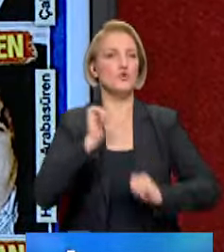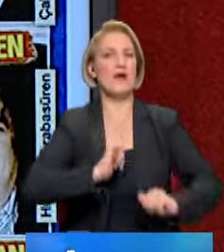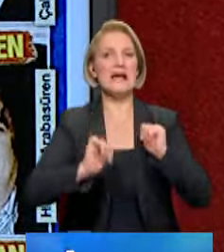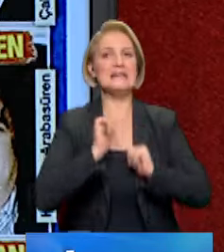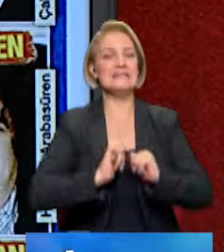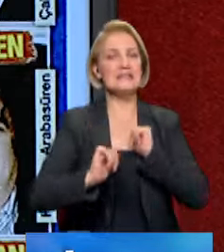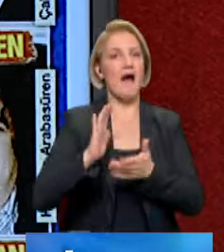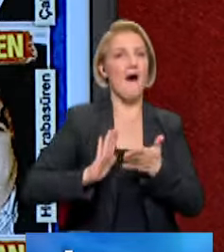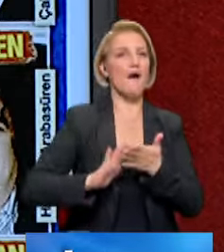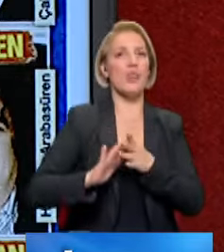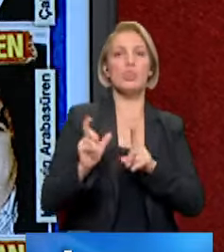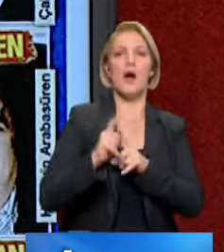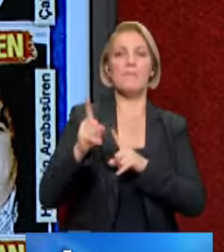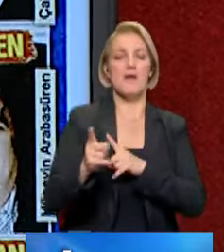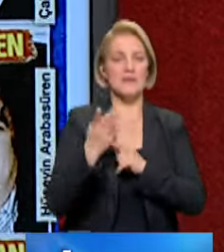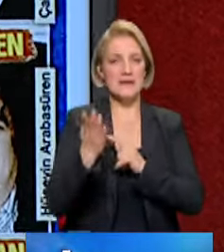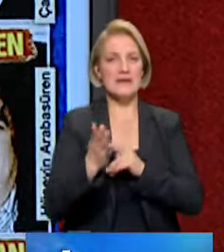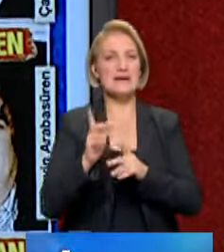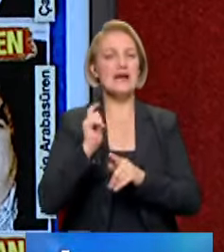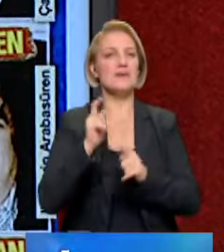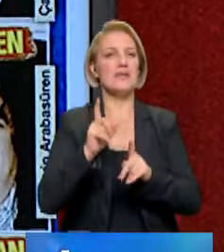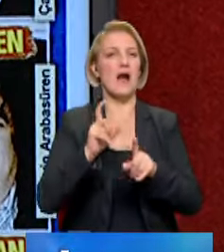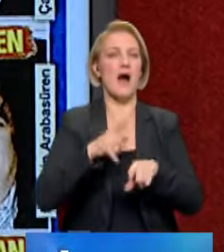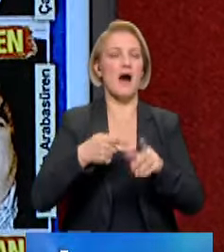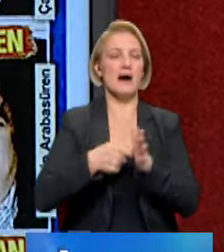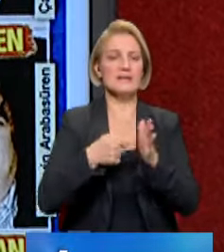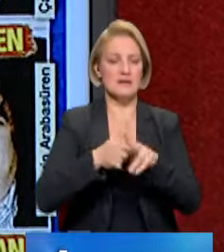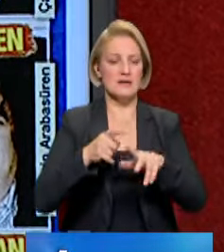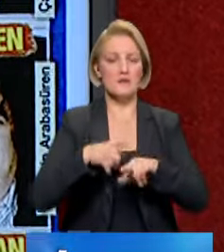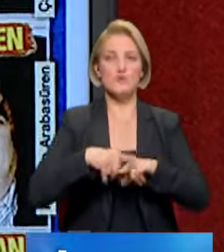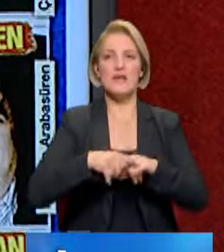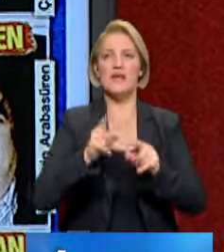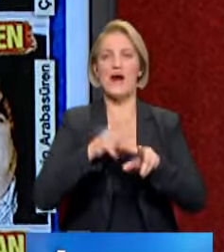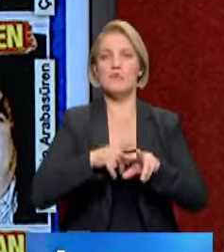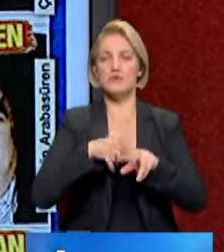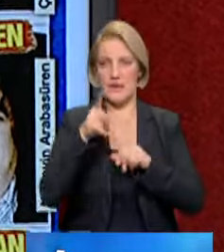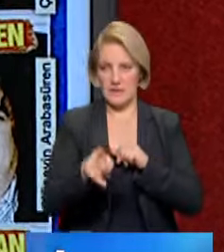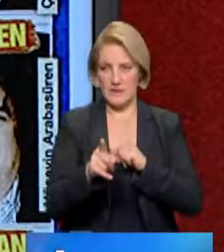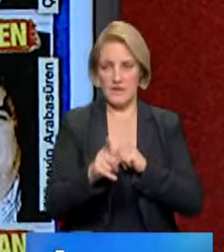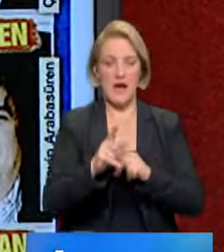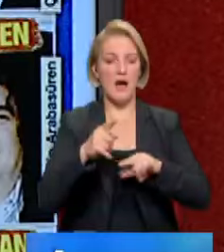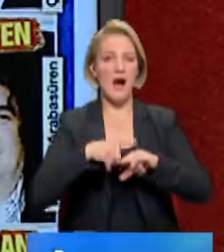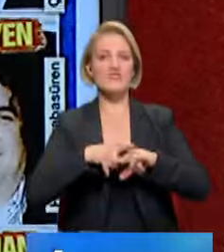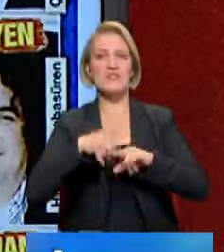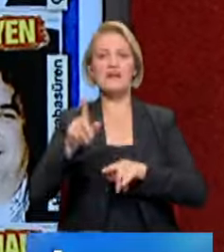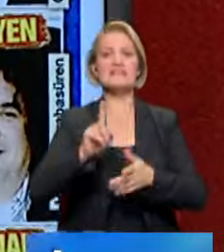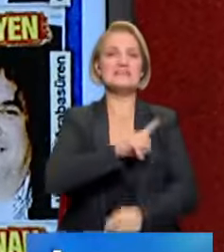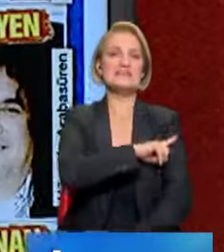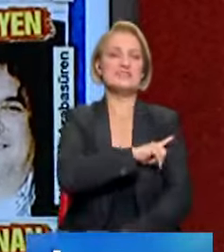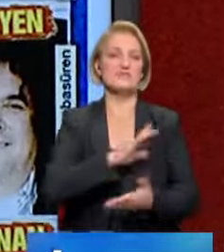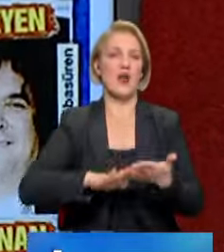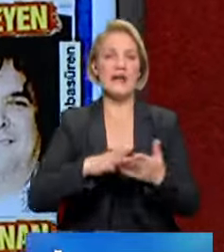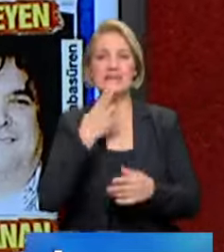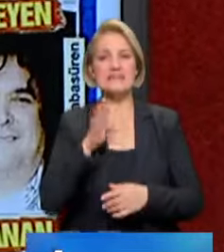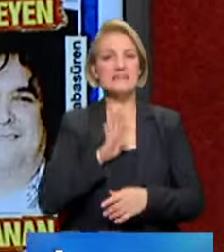atandı. Gelin detaylarına bakalım birlikte. Kayınpederin adı Hüseyin Arabasüren. Çalışma Bakanı Vedat Işıkhan'ın Hacettepe'den sınıf arkadaşı, kızı Pelin